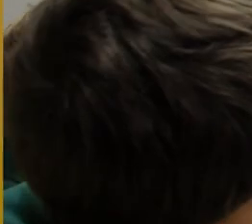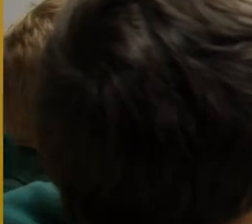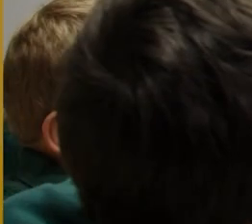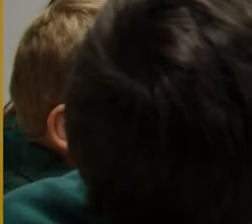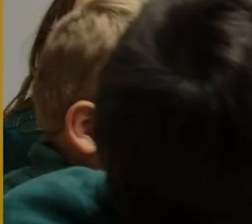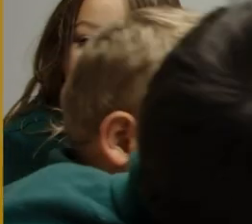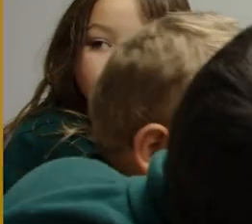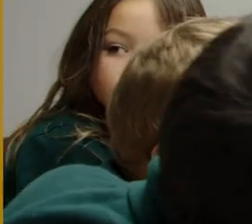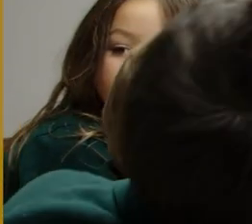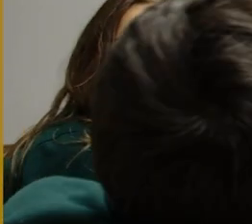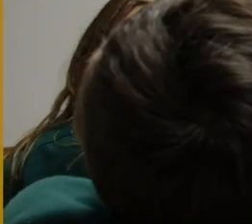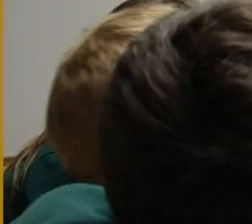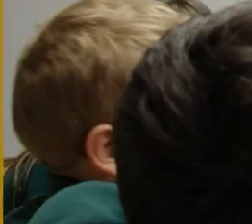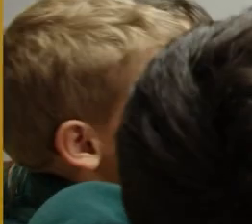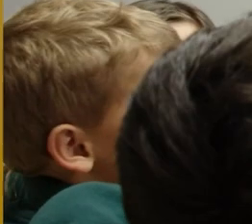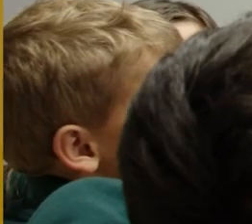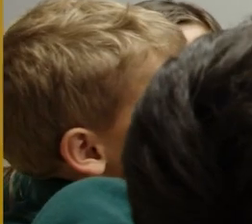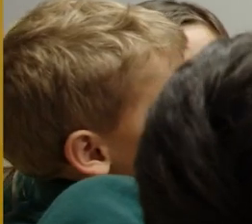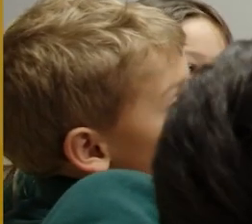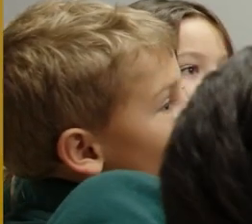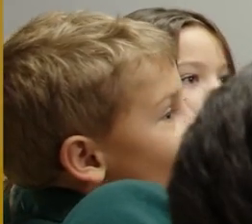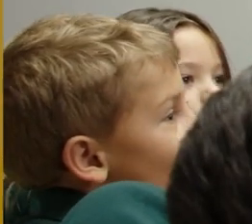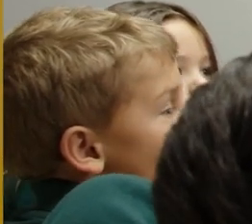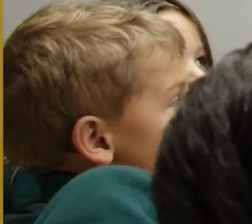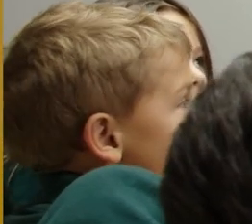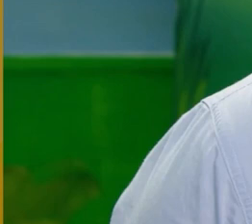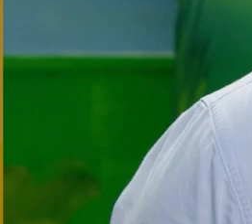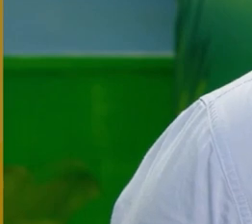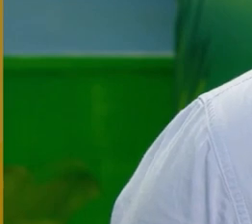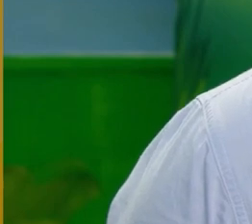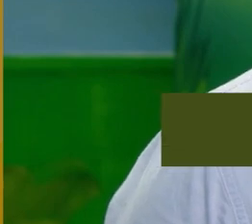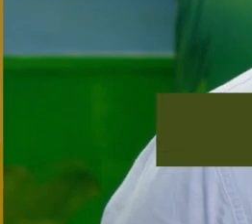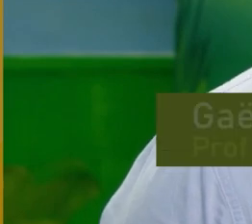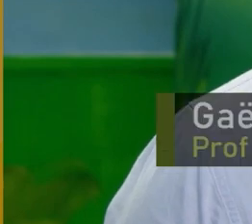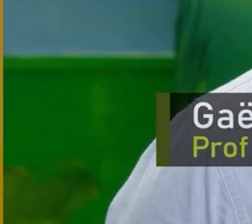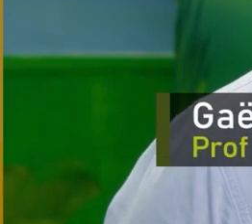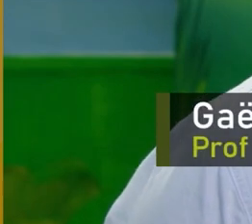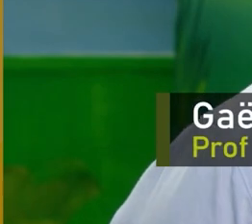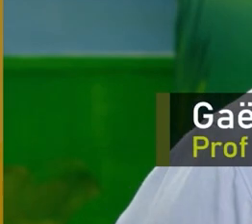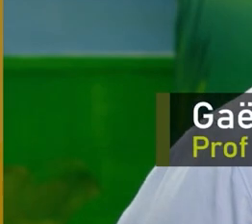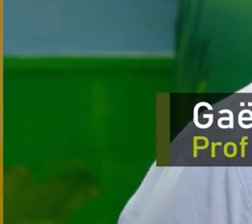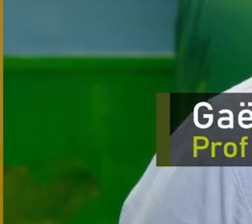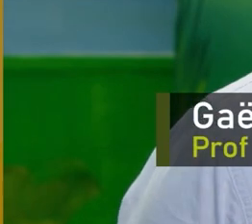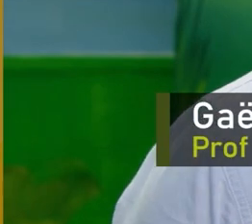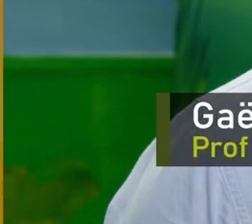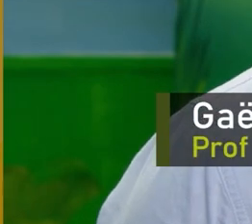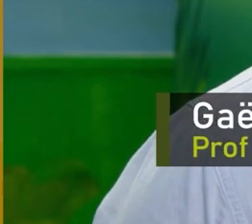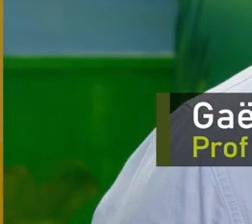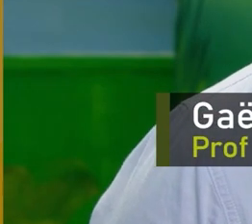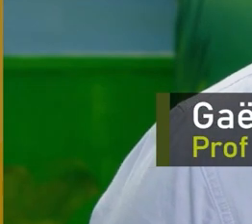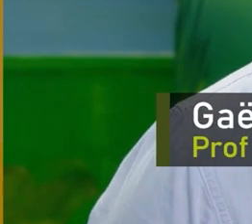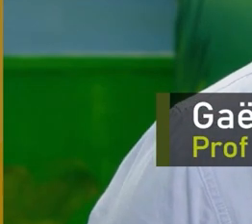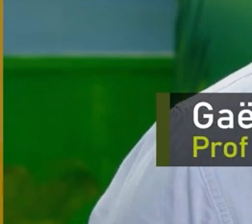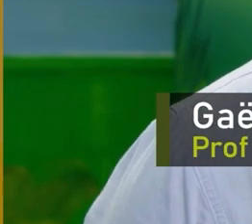France. Quand j'ai commencé à avoir l'idée du projet de venir ici, je suis d'abord tombé en fait sur vos articles, ces articles de Télé Louisiane,